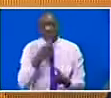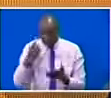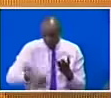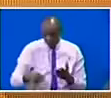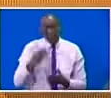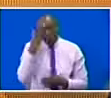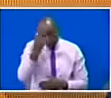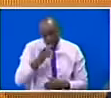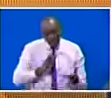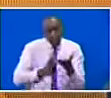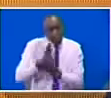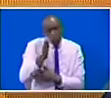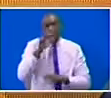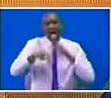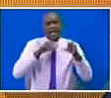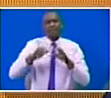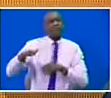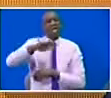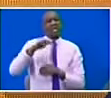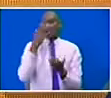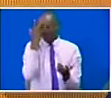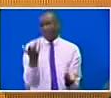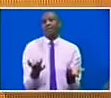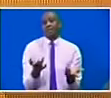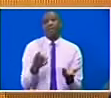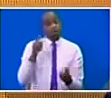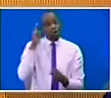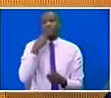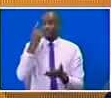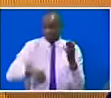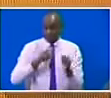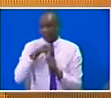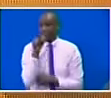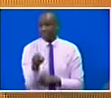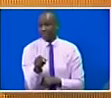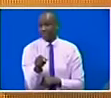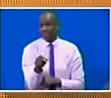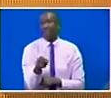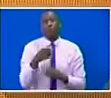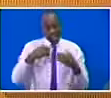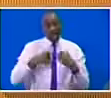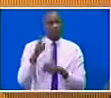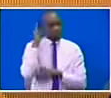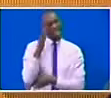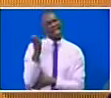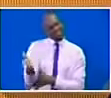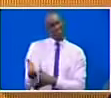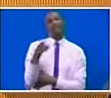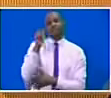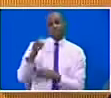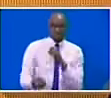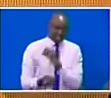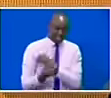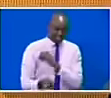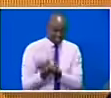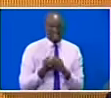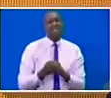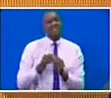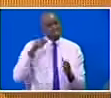kupitia kwenye mbuga ya wanyama ya Nairobi. Lakini tutakuwa na wakili George Kithi ambaye atakuwa anatueleza zaidi kuhusiana na